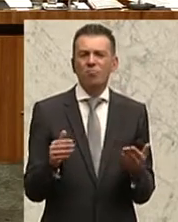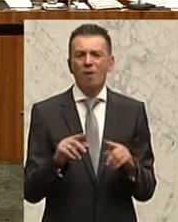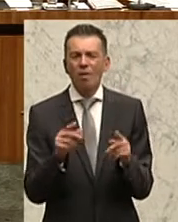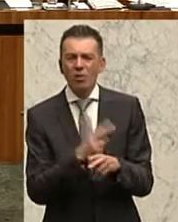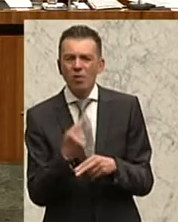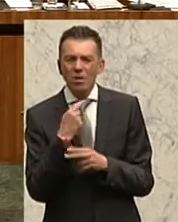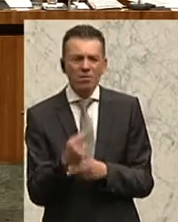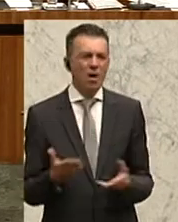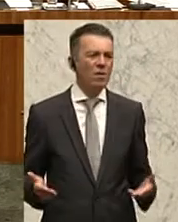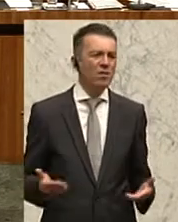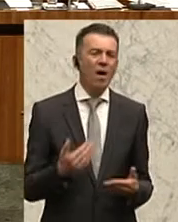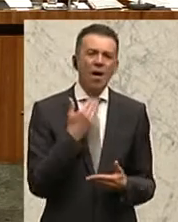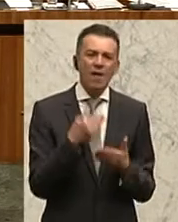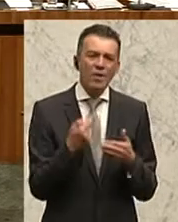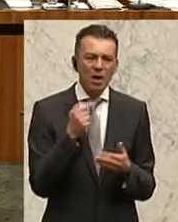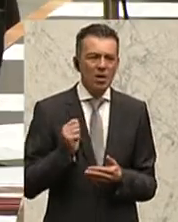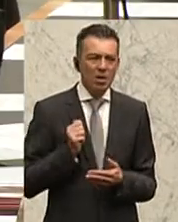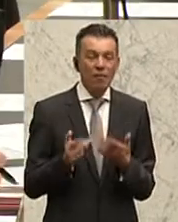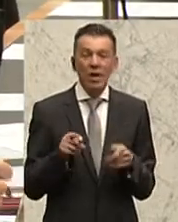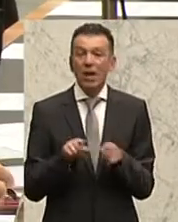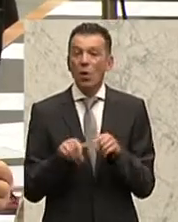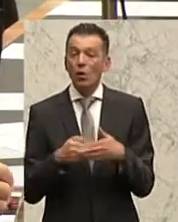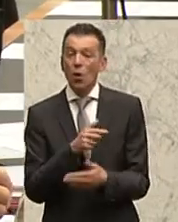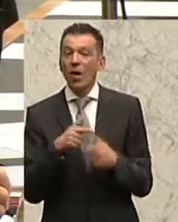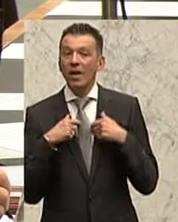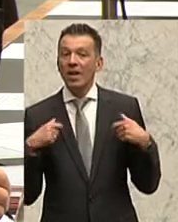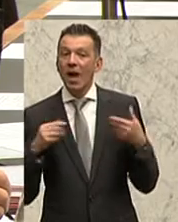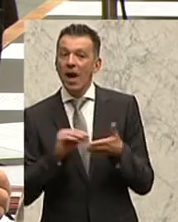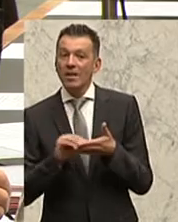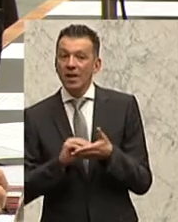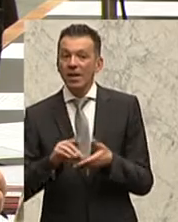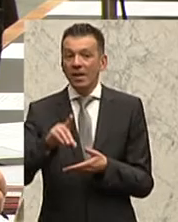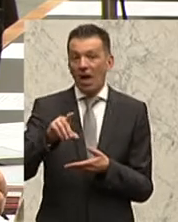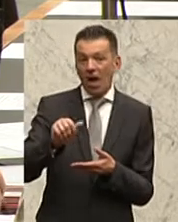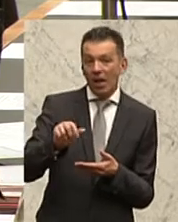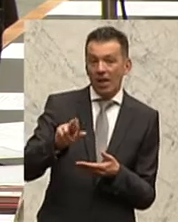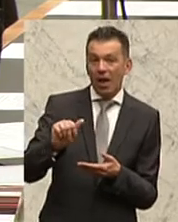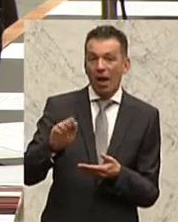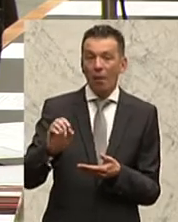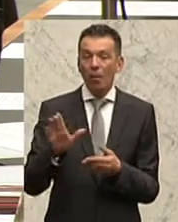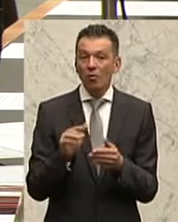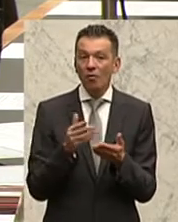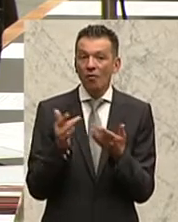bekommen von dem neuen Generalsekretär Darabosch, weil der war ja auch Verteidigungsminister. Vielleicht war auch der ja ein Flüsterer, der ist als